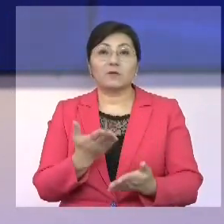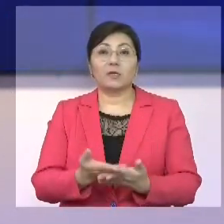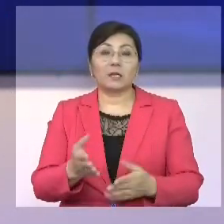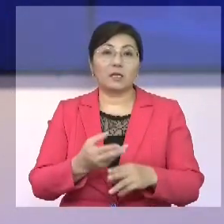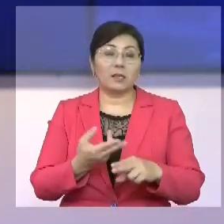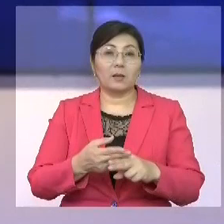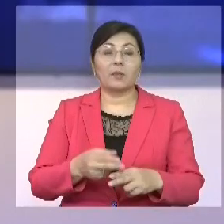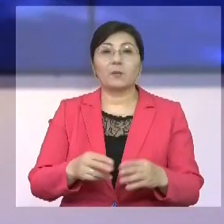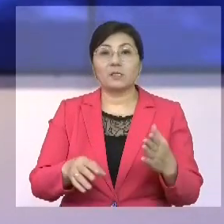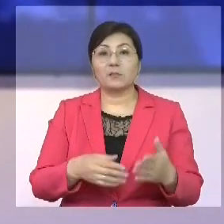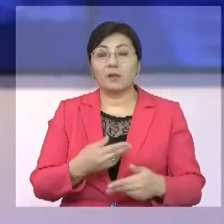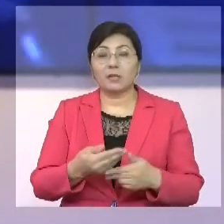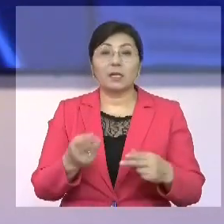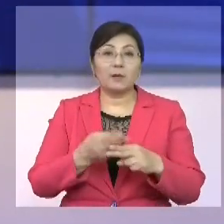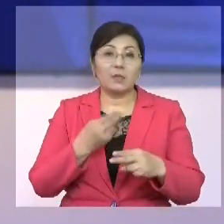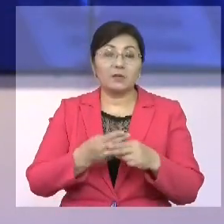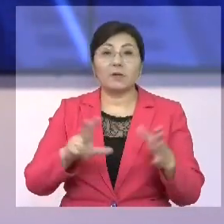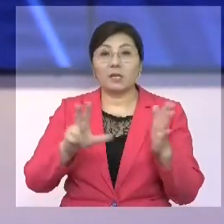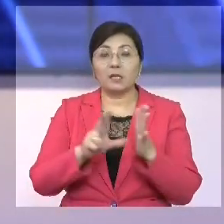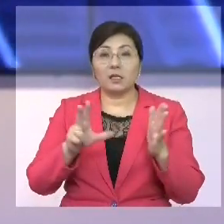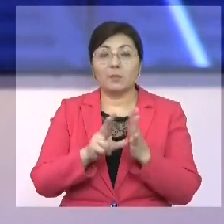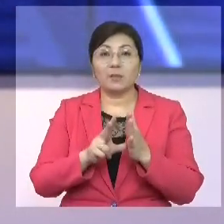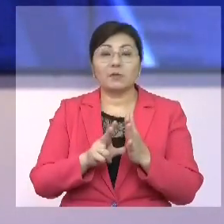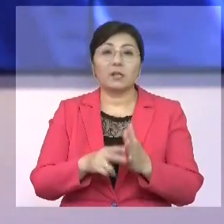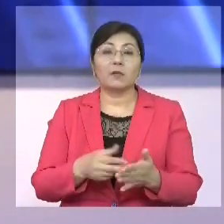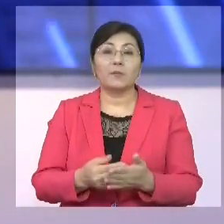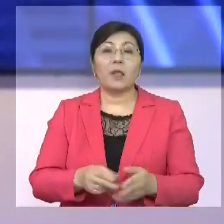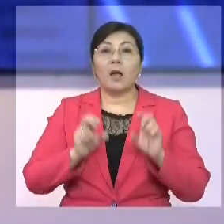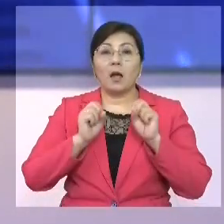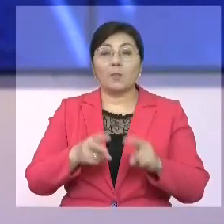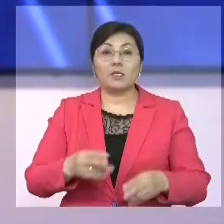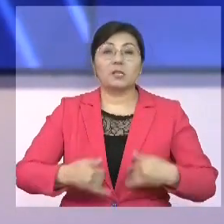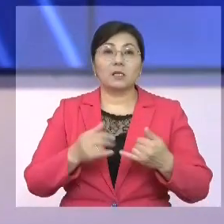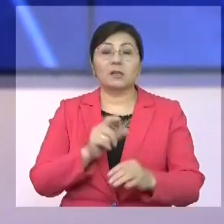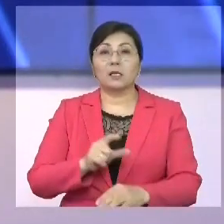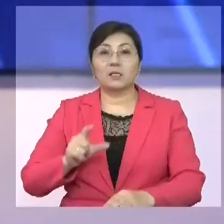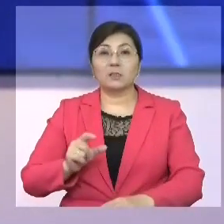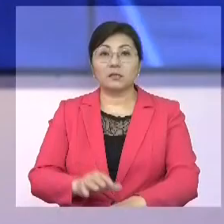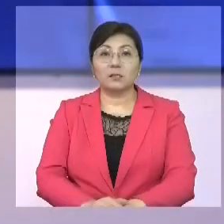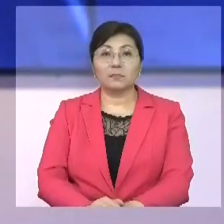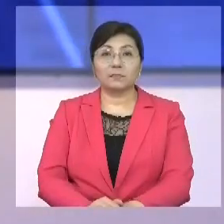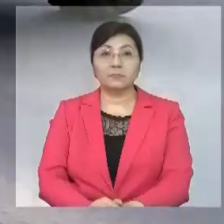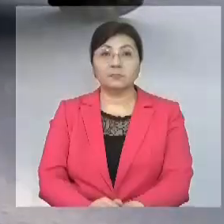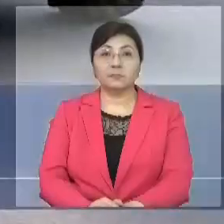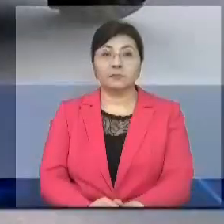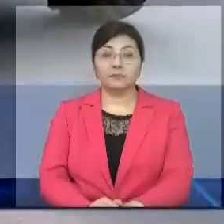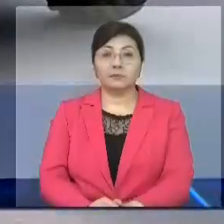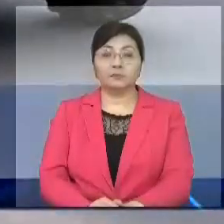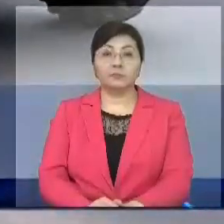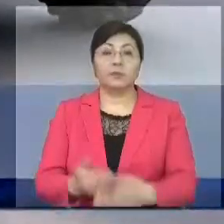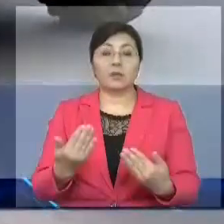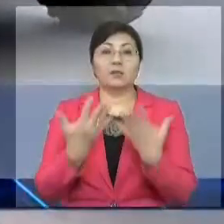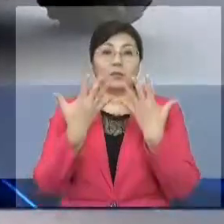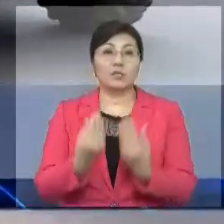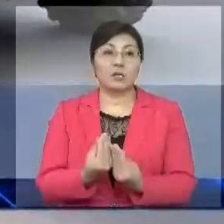если ветки мешают линиям электропередач и несут угрозу для жителей. С ходом работ ознакомилась наша съемочная группа. На